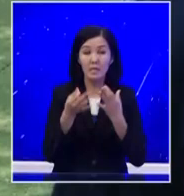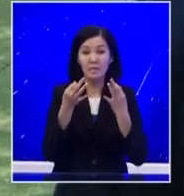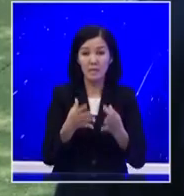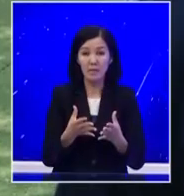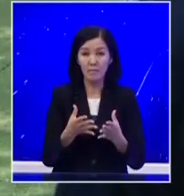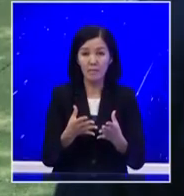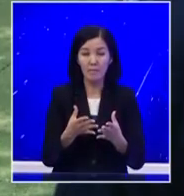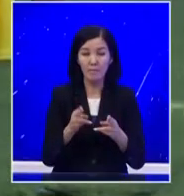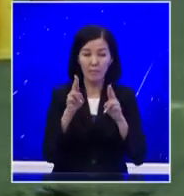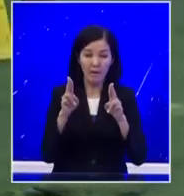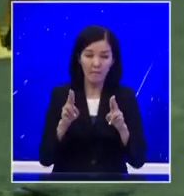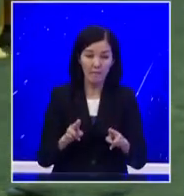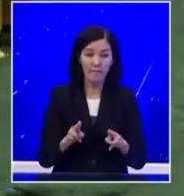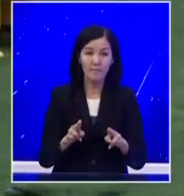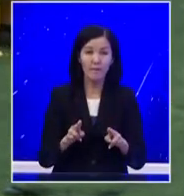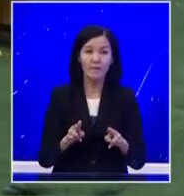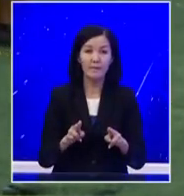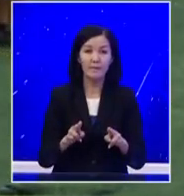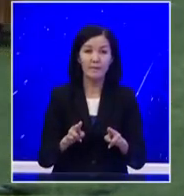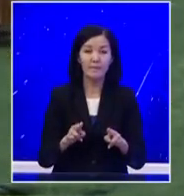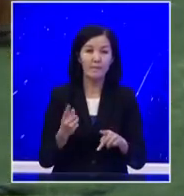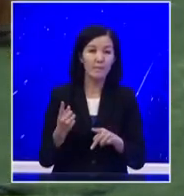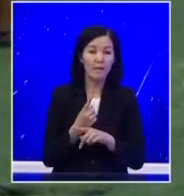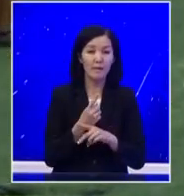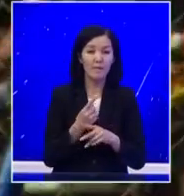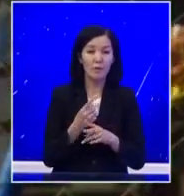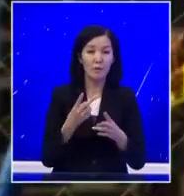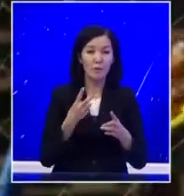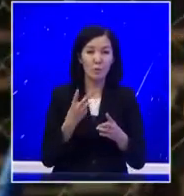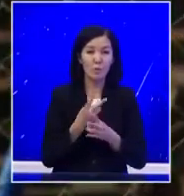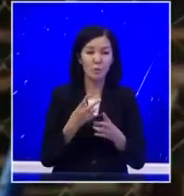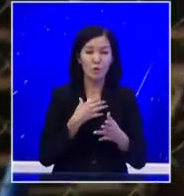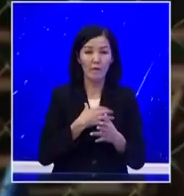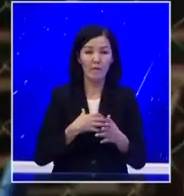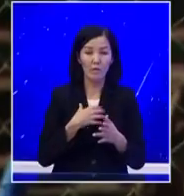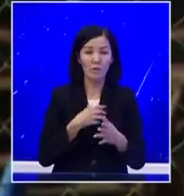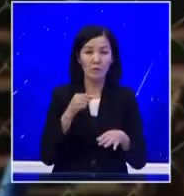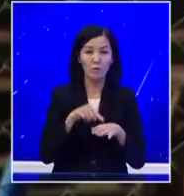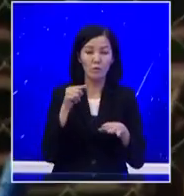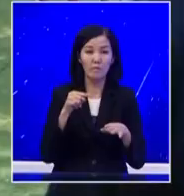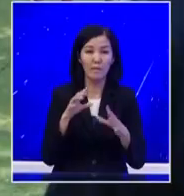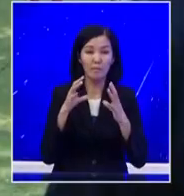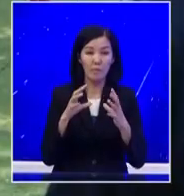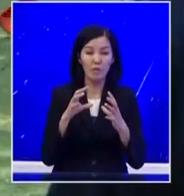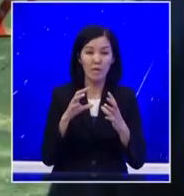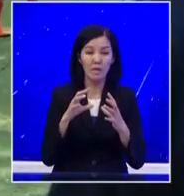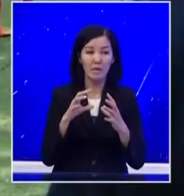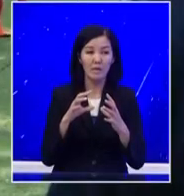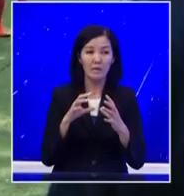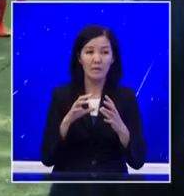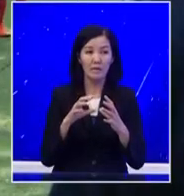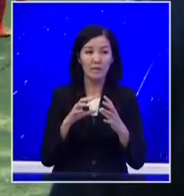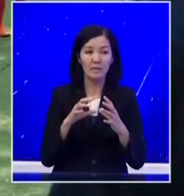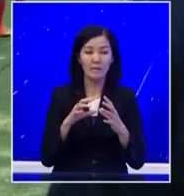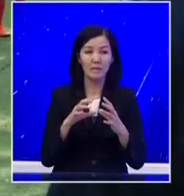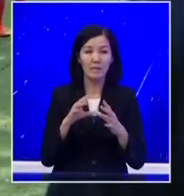простого сложными это наверное первую очередь мы чувство мяча чувства мяча и